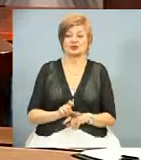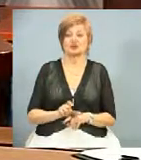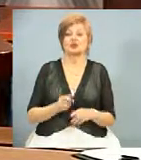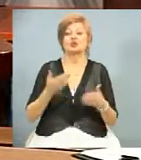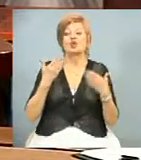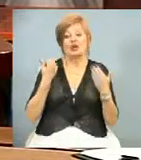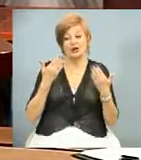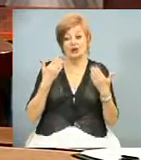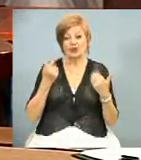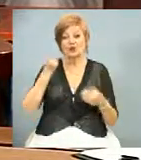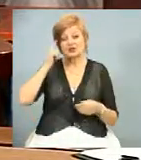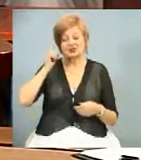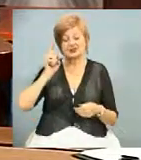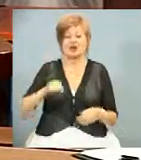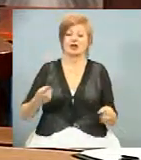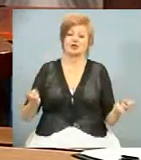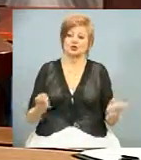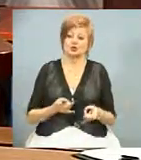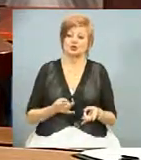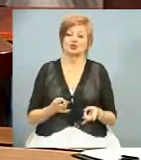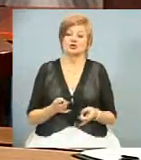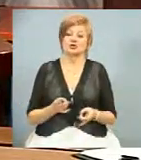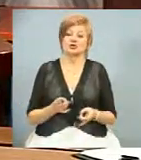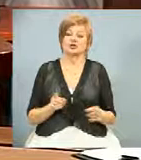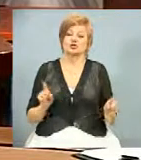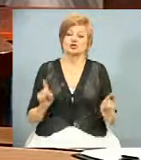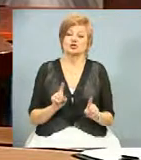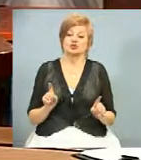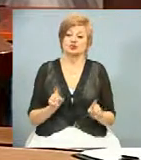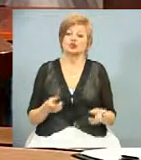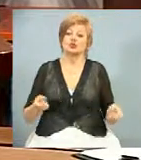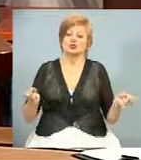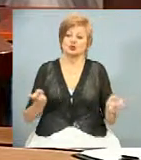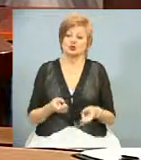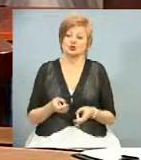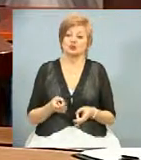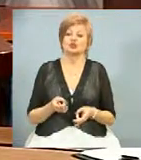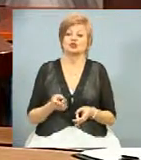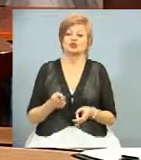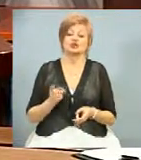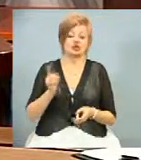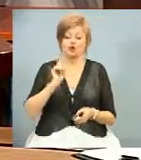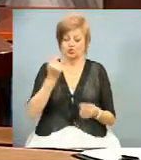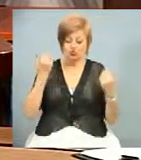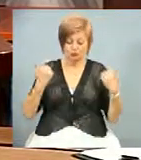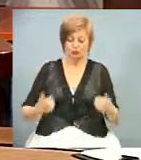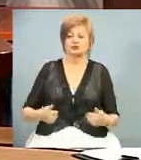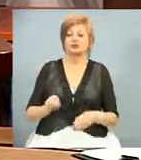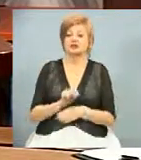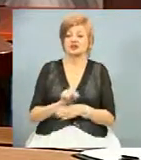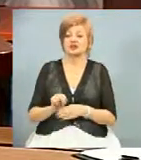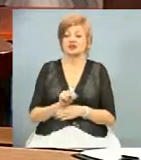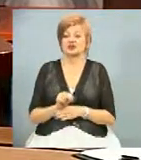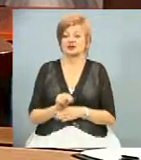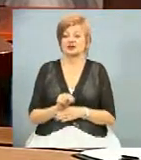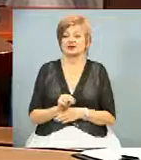Головне знати, що треба, бо які органи, ну,